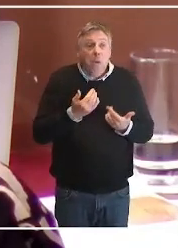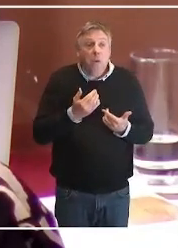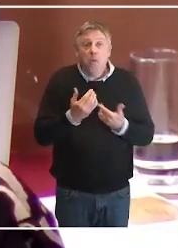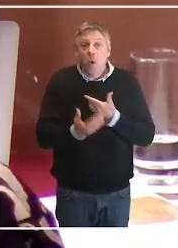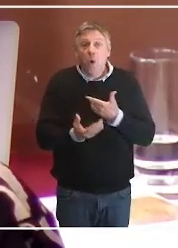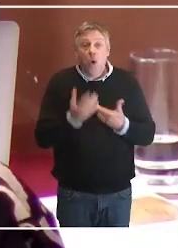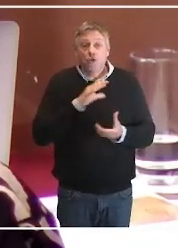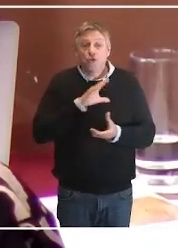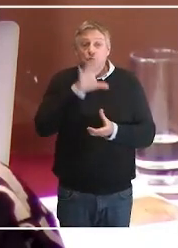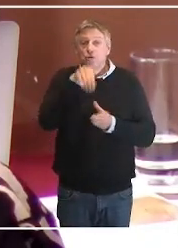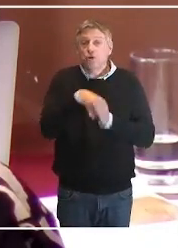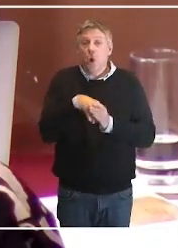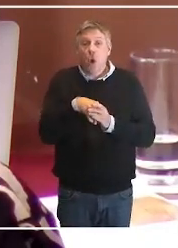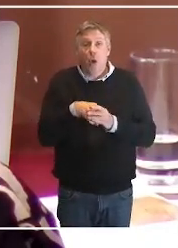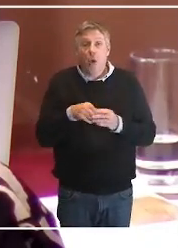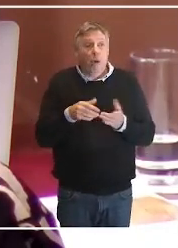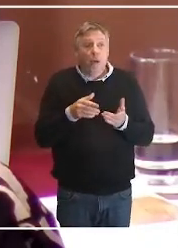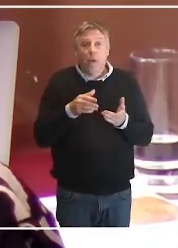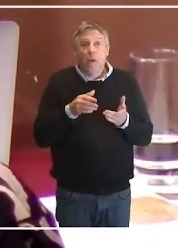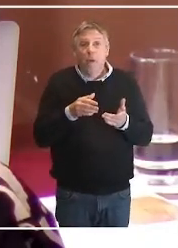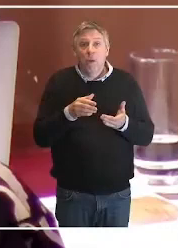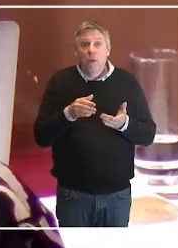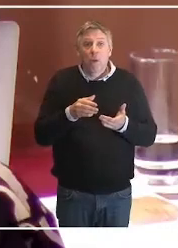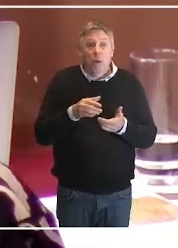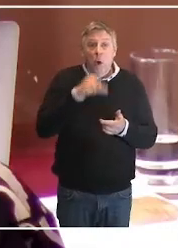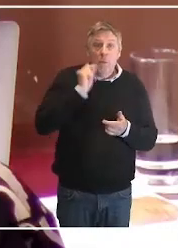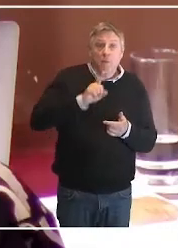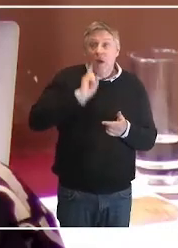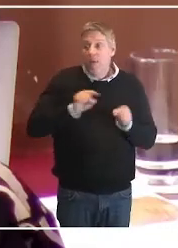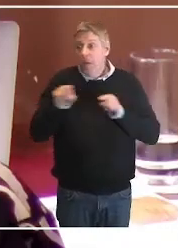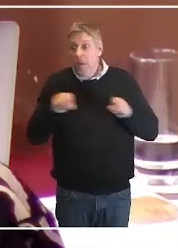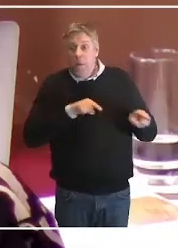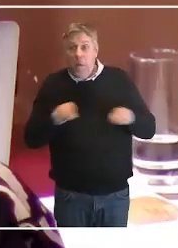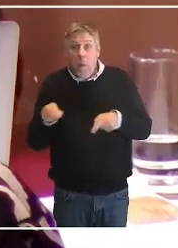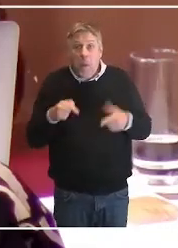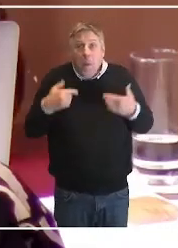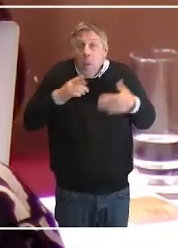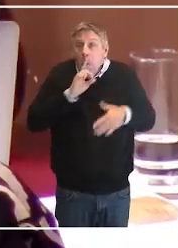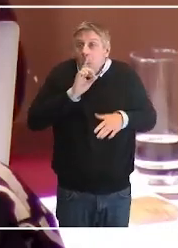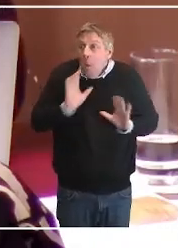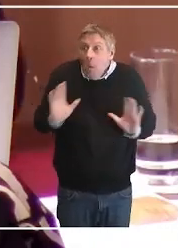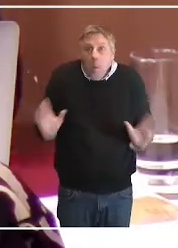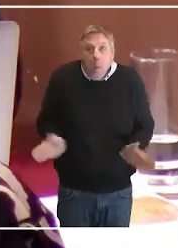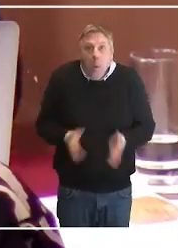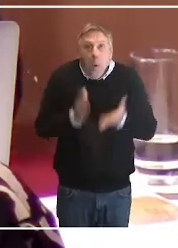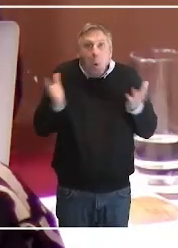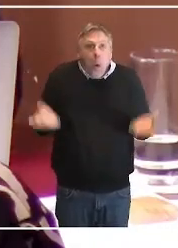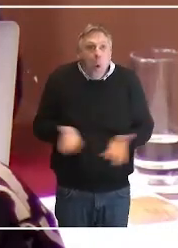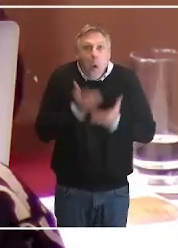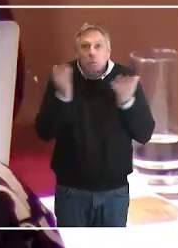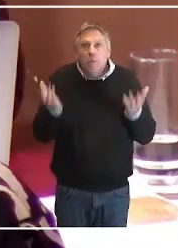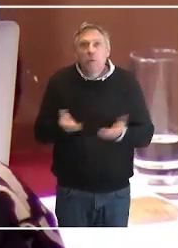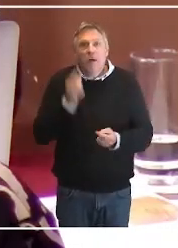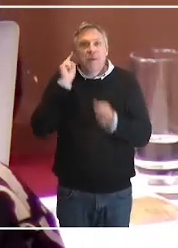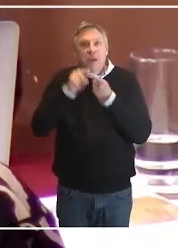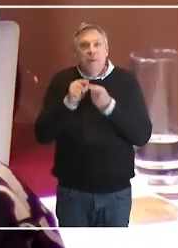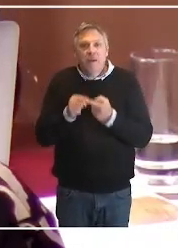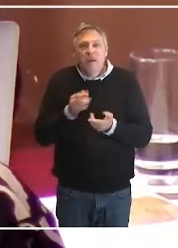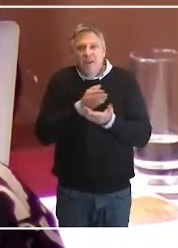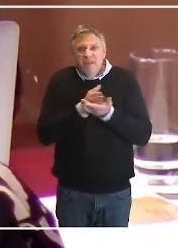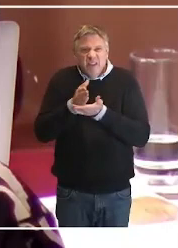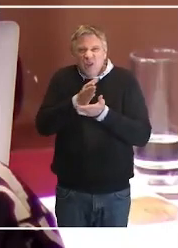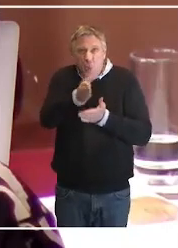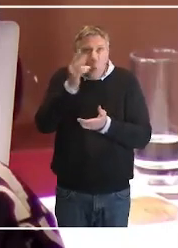m'intéressent quelque part très peu. Je vous ai interrogé sur le fond, ma prise de parole portait sur une vision stratégique, sur des